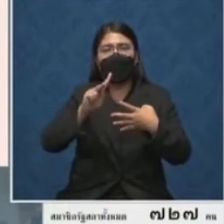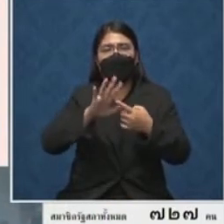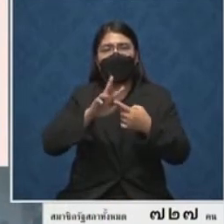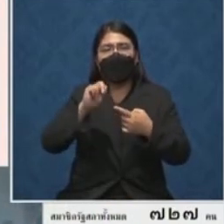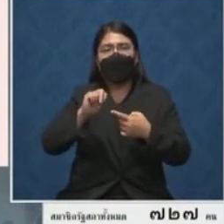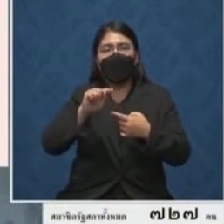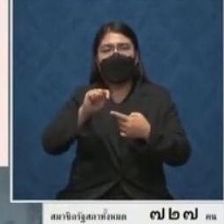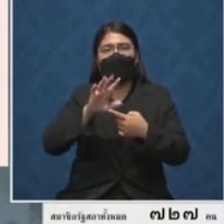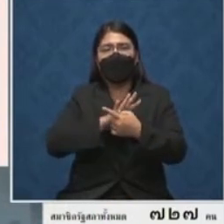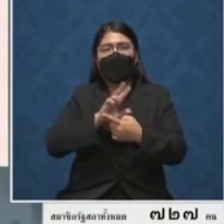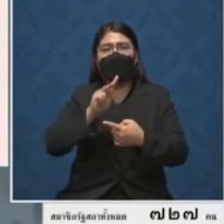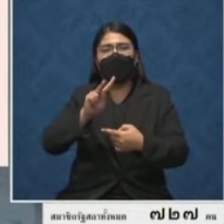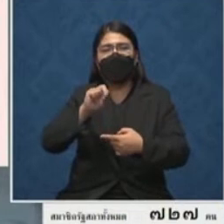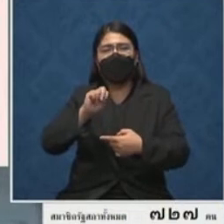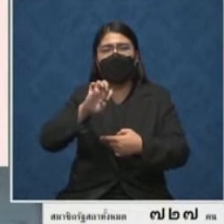ติ